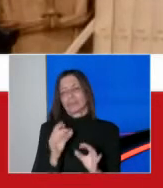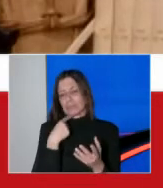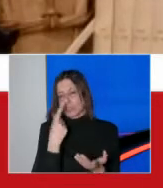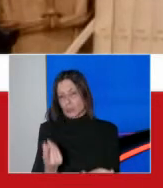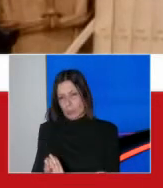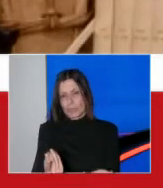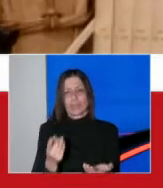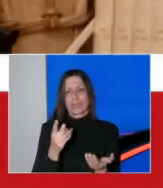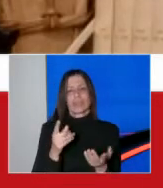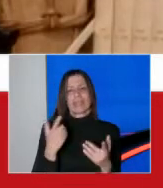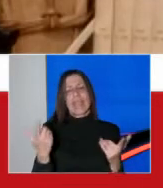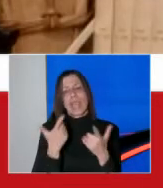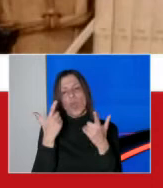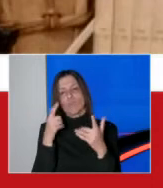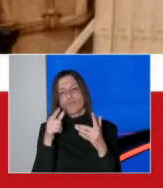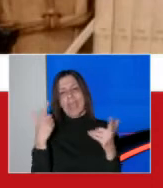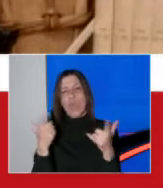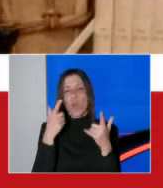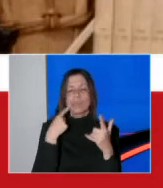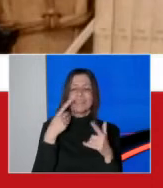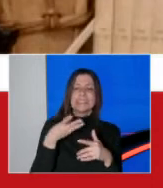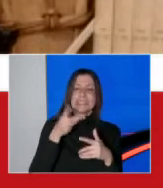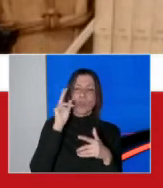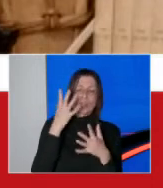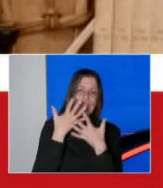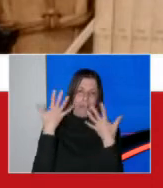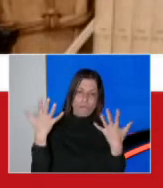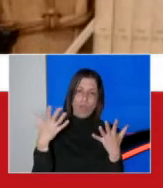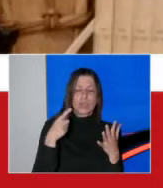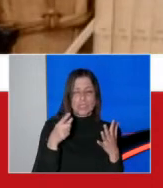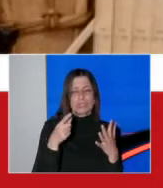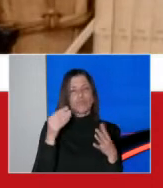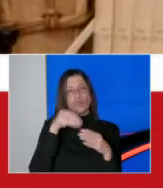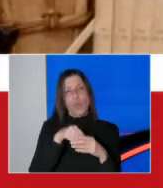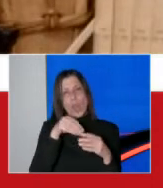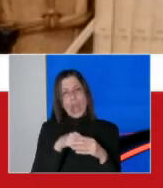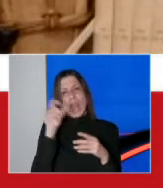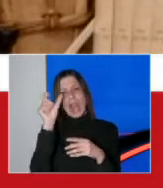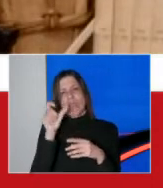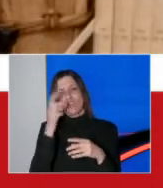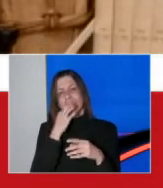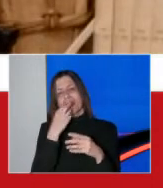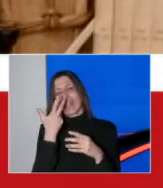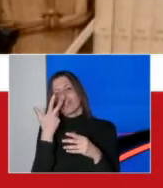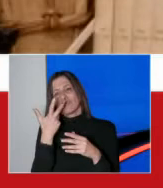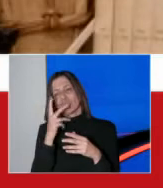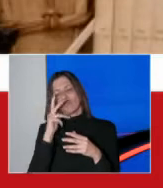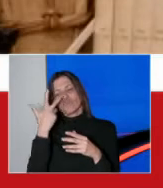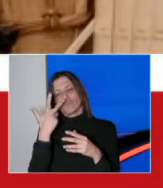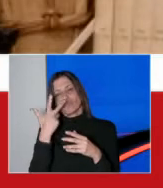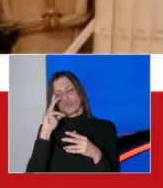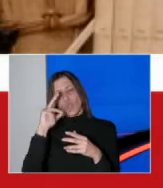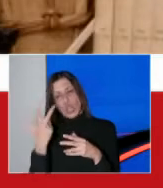מתכוון? אירועים שהם אירועים מכונים בסיכון גבוה, כן? אירועים שכוללים אנשים מהגיל השלישי, אירועים